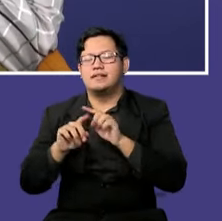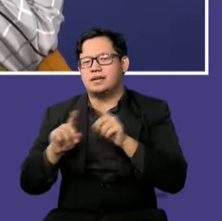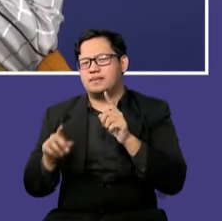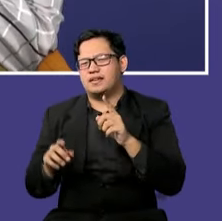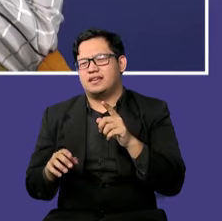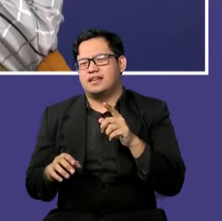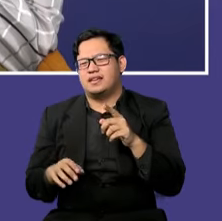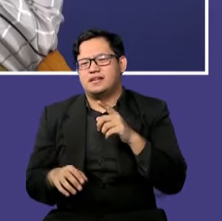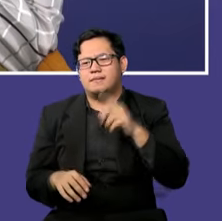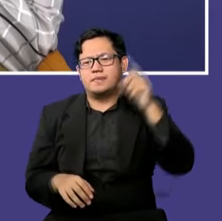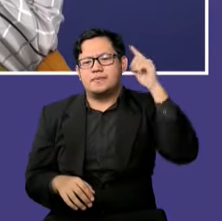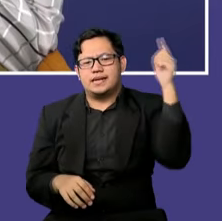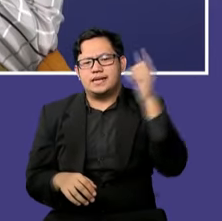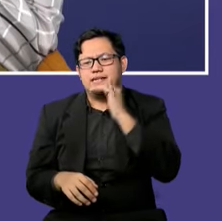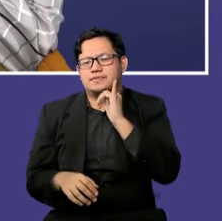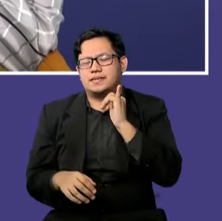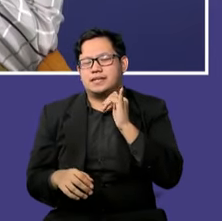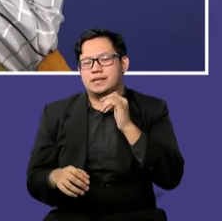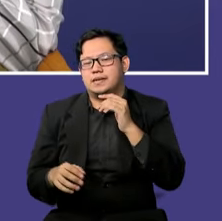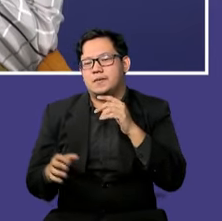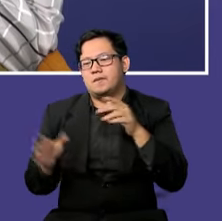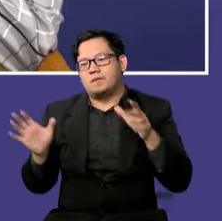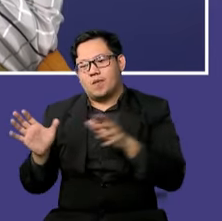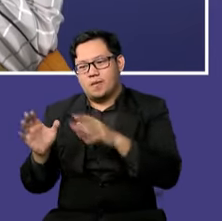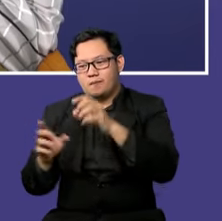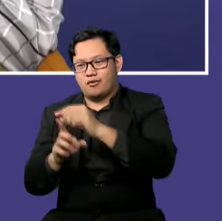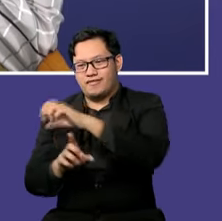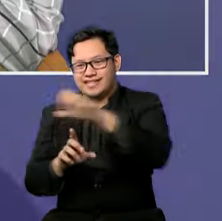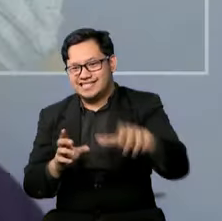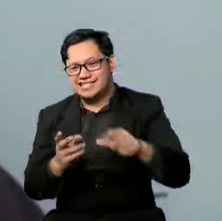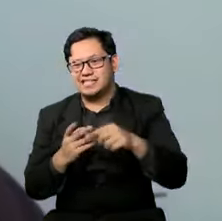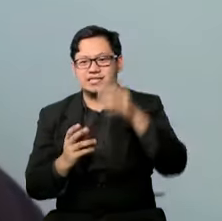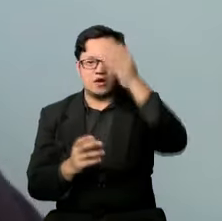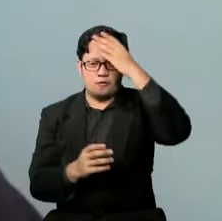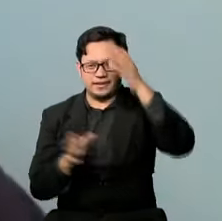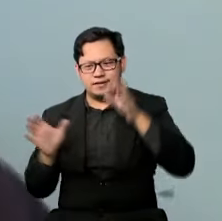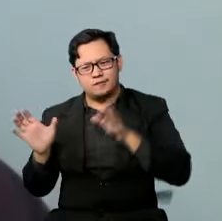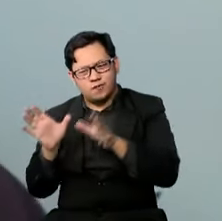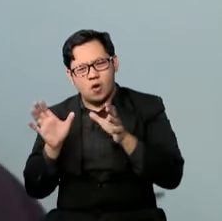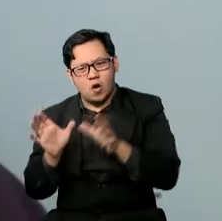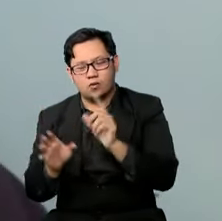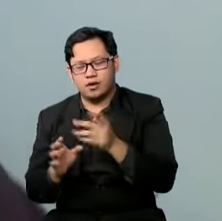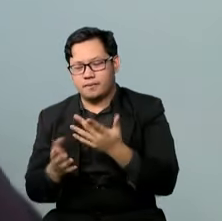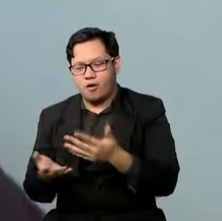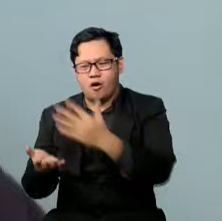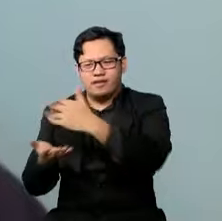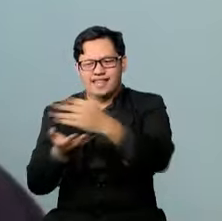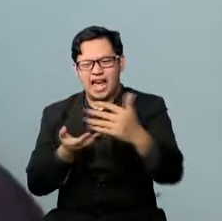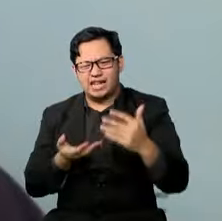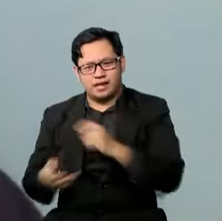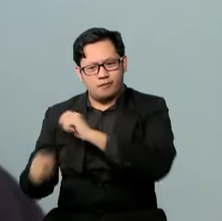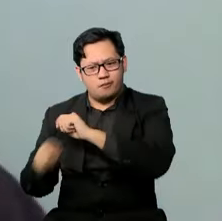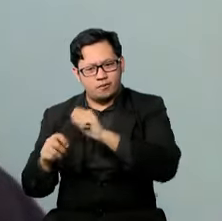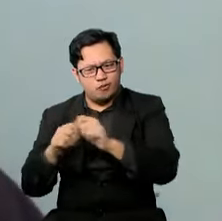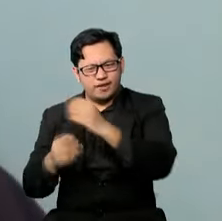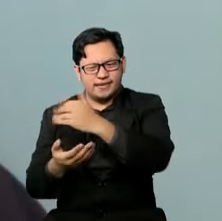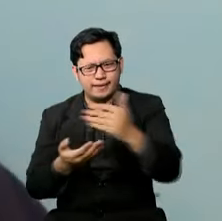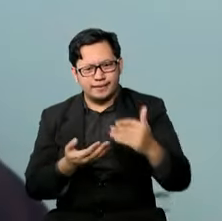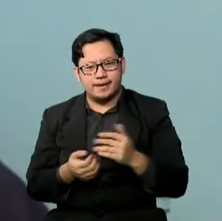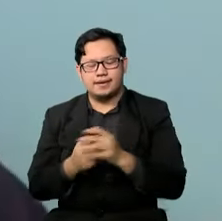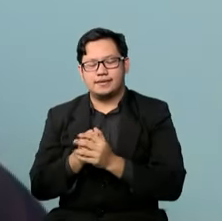tidak pemerintah bisa mendorong semua provinsi dan kabupaten untuk mengeluarkan data misalnya ini belum terjadi sampai